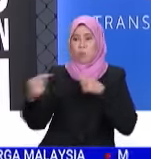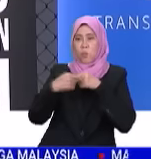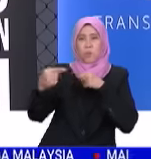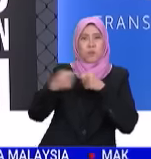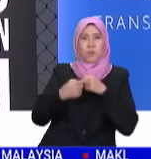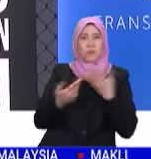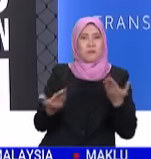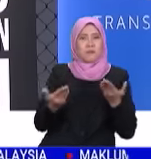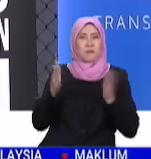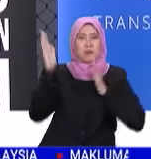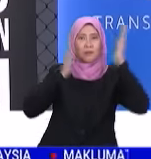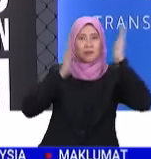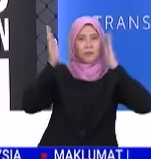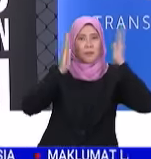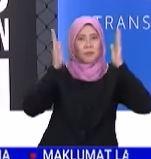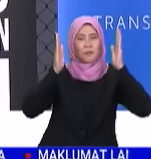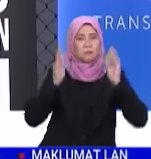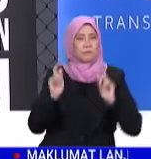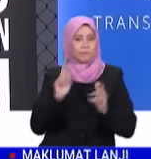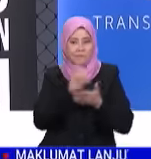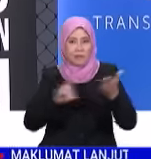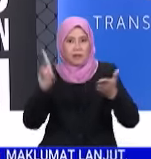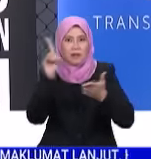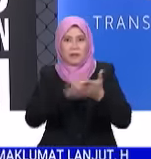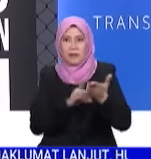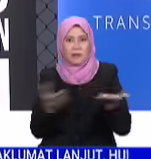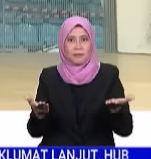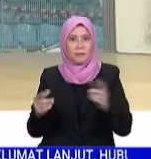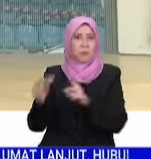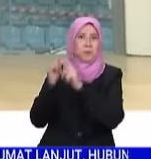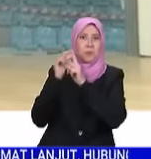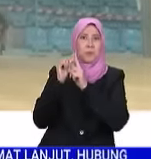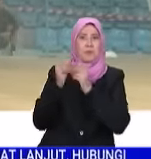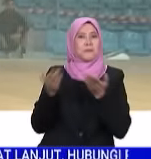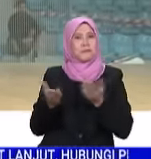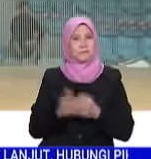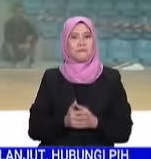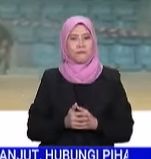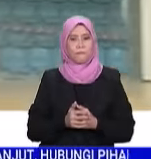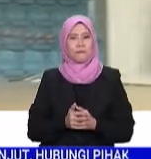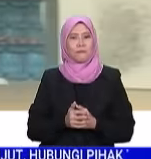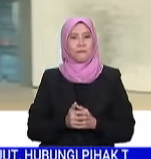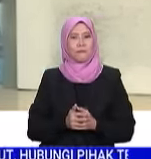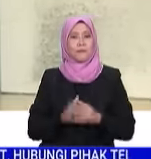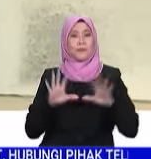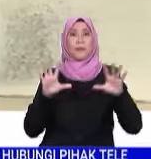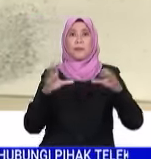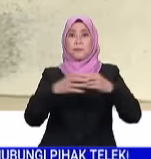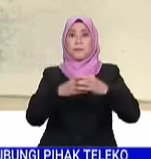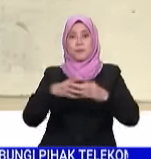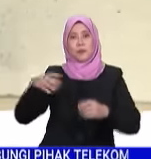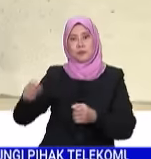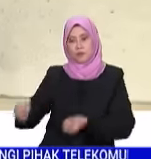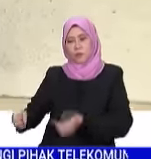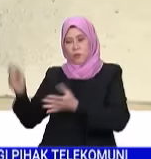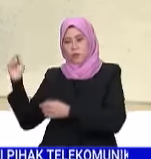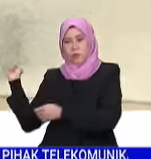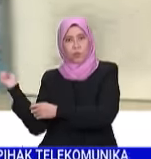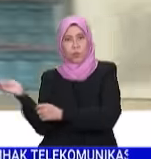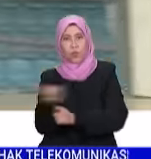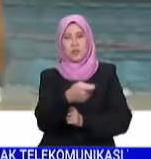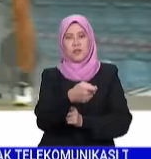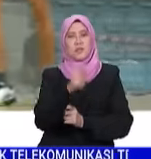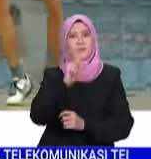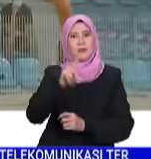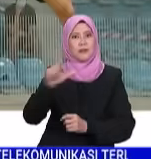untuk bertindak secara diskriminasi dan sebagainya kejohanan skuash berpasukan Dunia Lelaki dijadual berlangsung